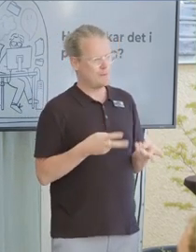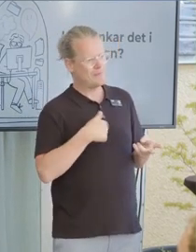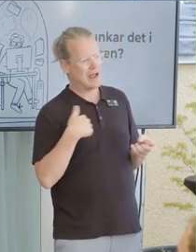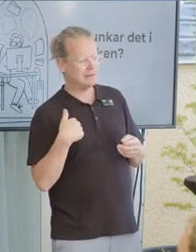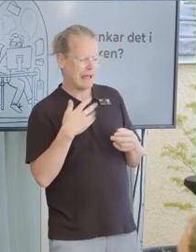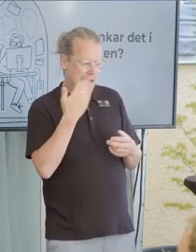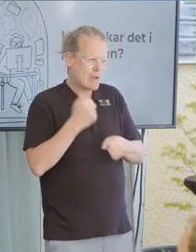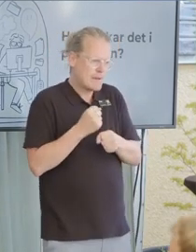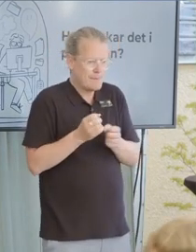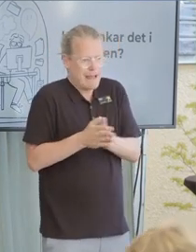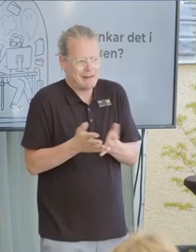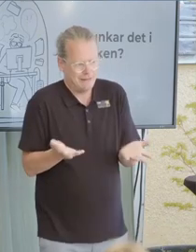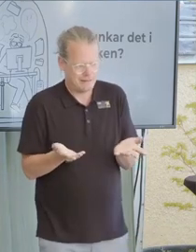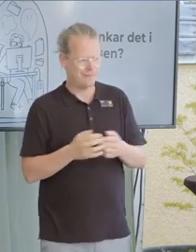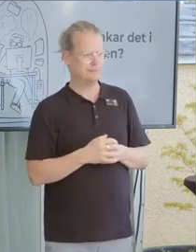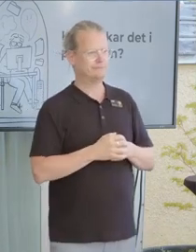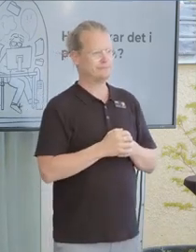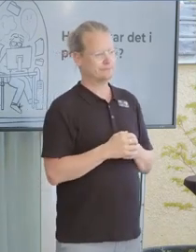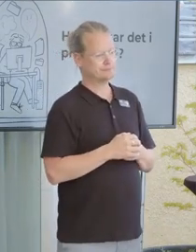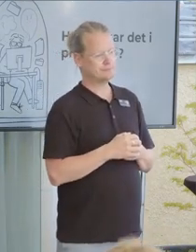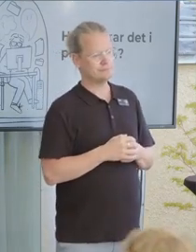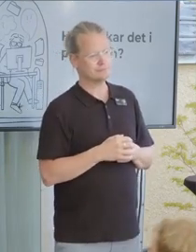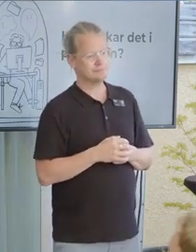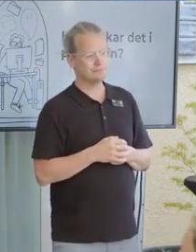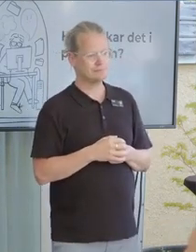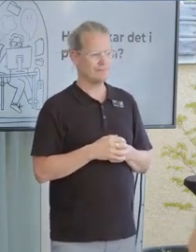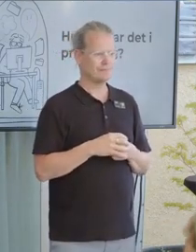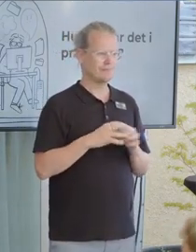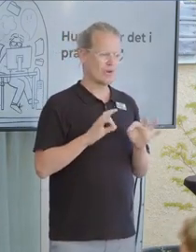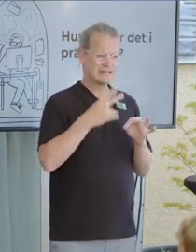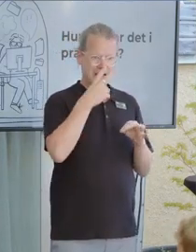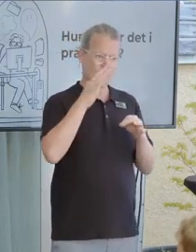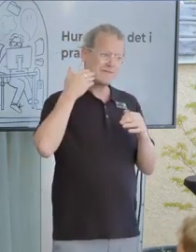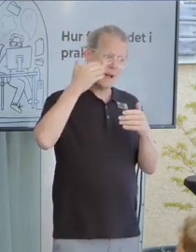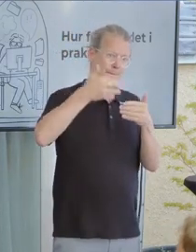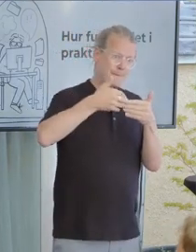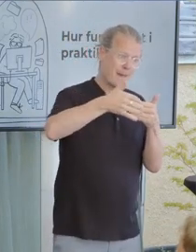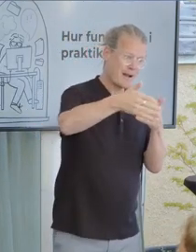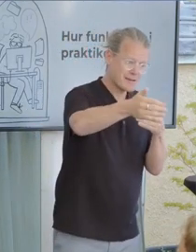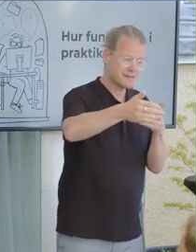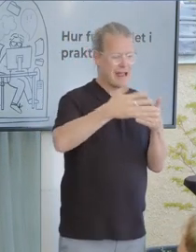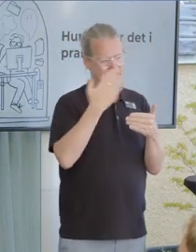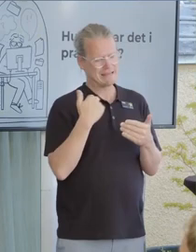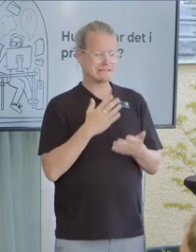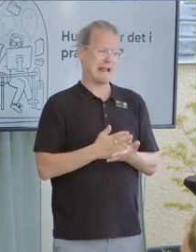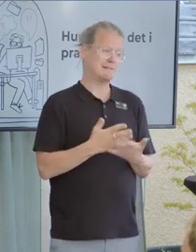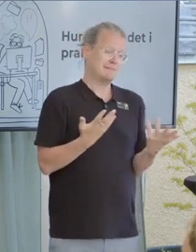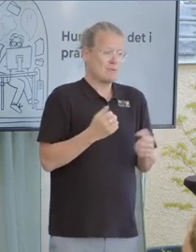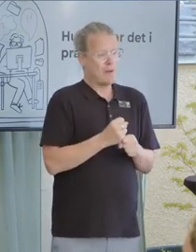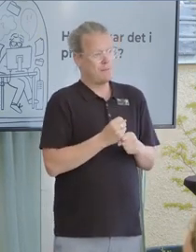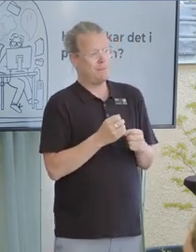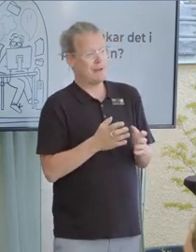ändå arbeta med hundratusentals riksdagsanföranden till exempel. För att få syn på och